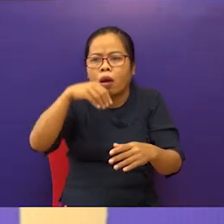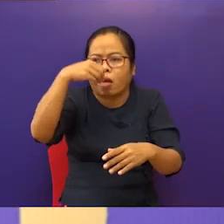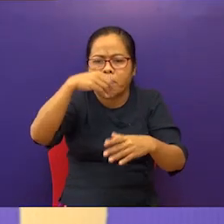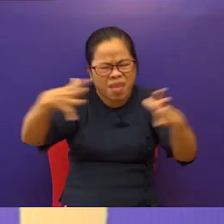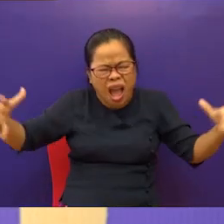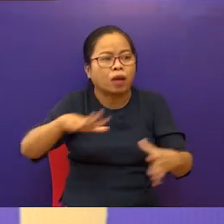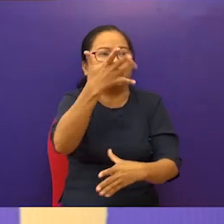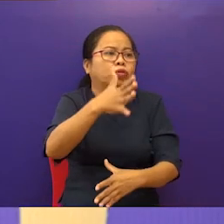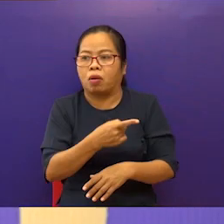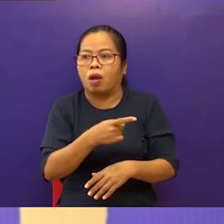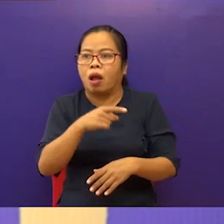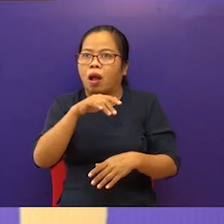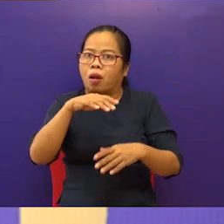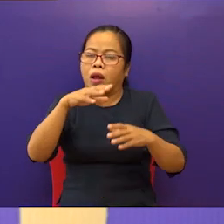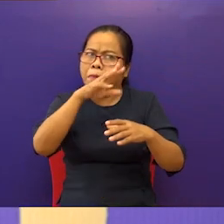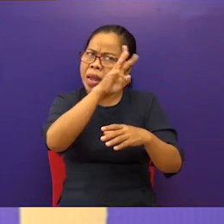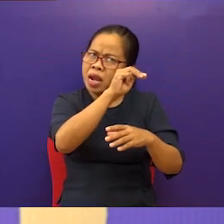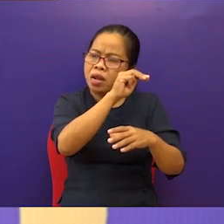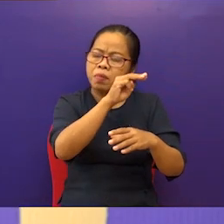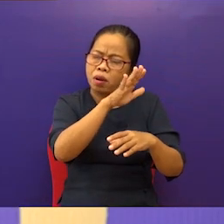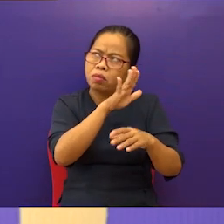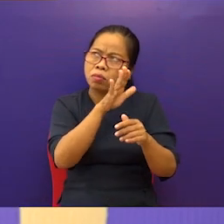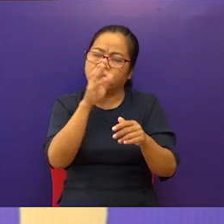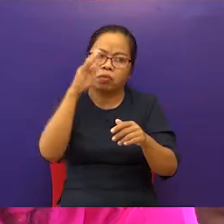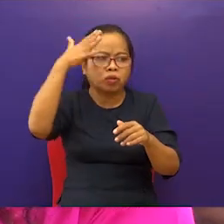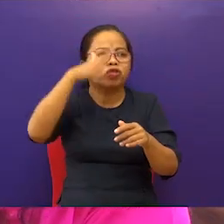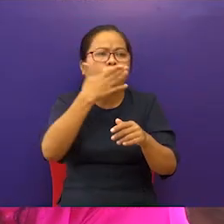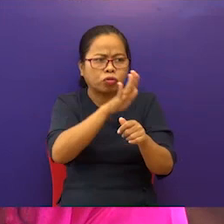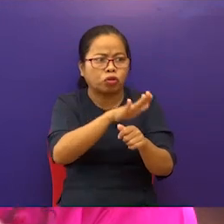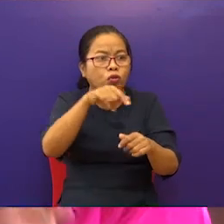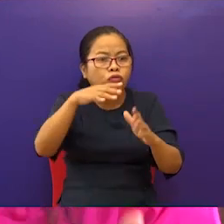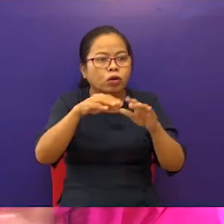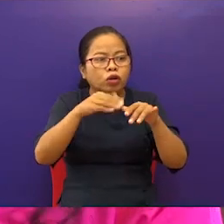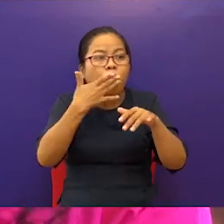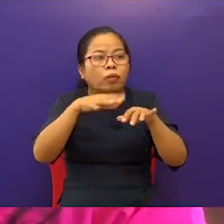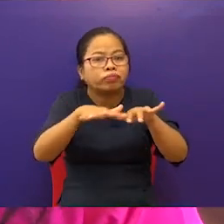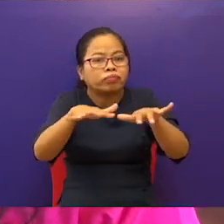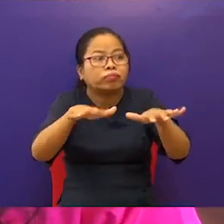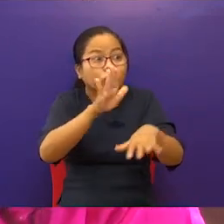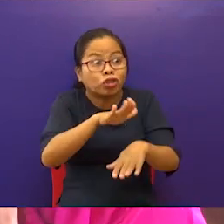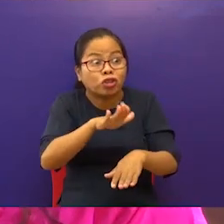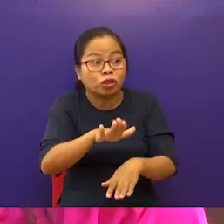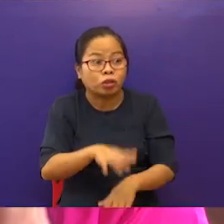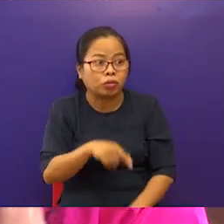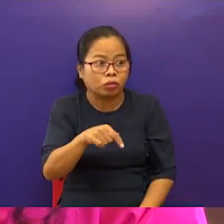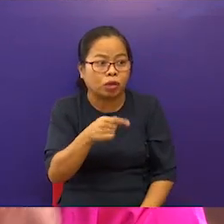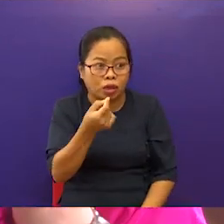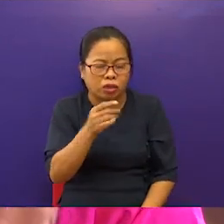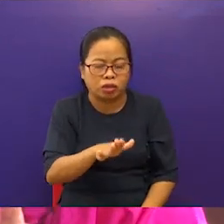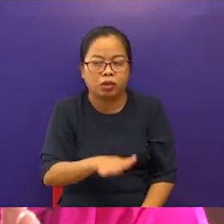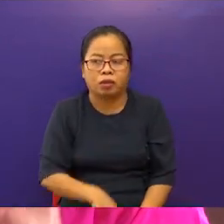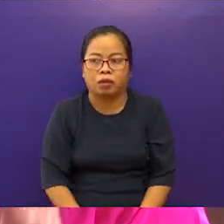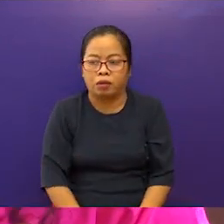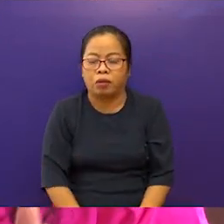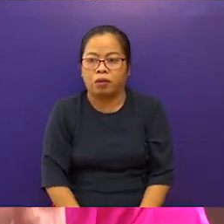သွားစရာကျောင်းလည်းမရှိပါဘူးပညာရေးဝန်ကြီးဌာနပညာရေးကောလိပ်ပညာရေးတက္ကသိုလ်မှာဆရာဆရာမတွေမွေးထုတ်တယ်အဲ့ဒီမှာဒီကလေးလေး